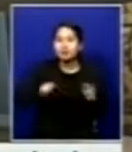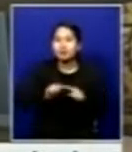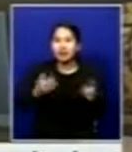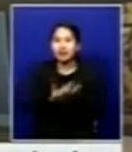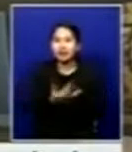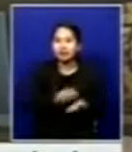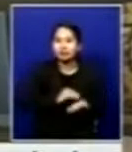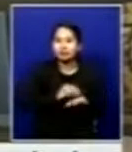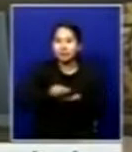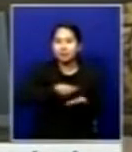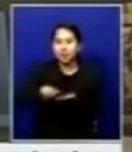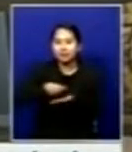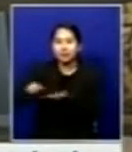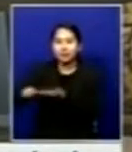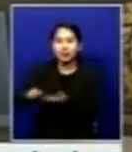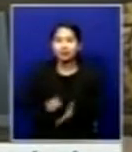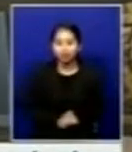ากขึ้นตรงนี้ครับ